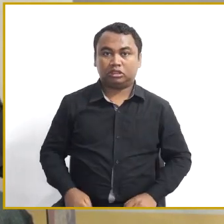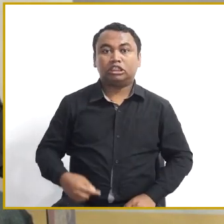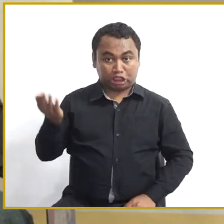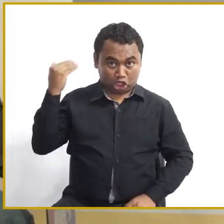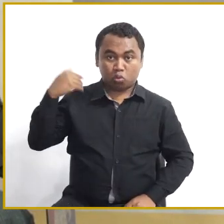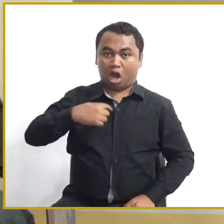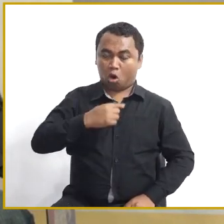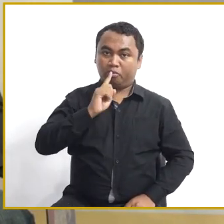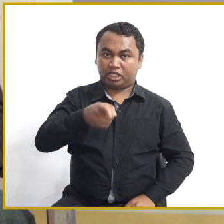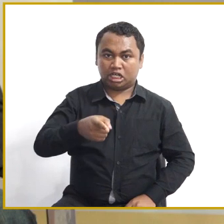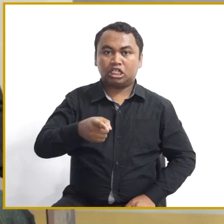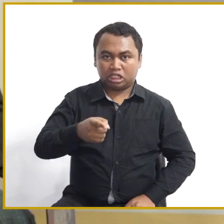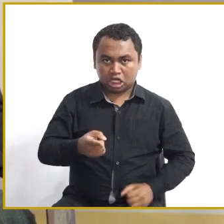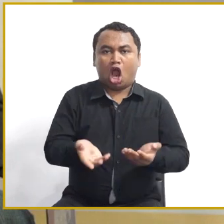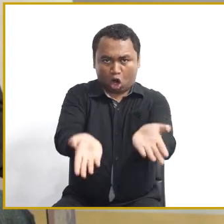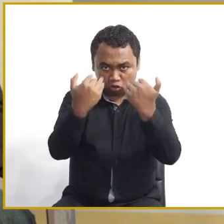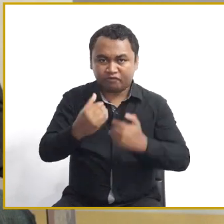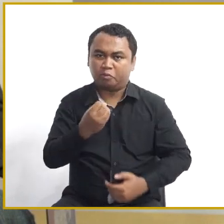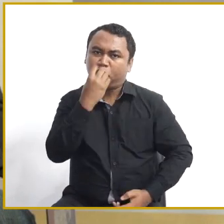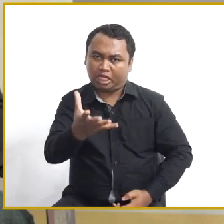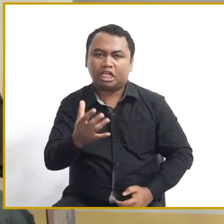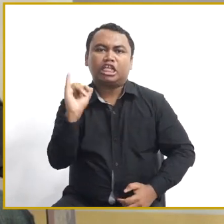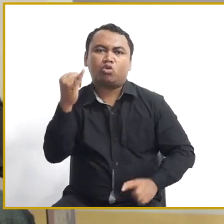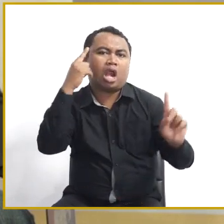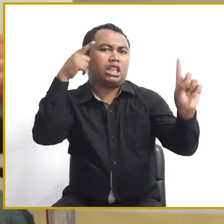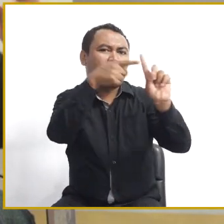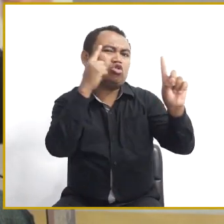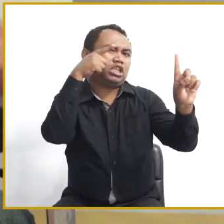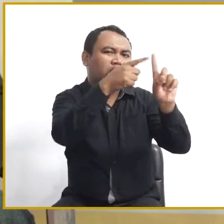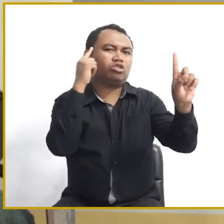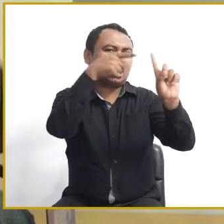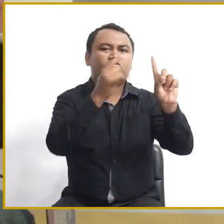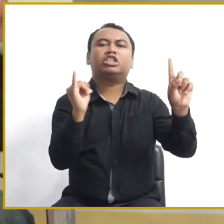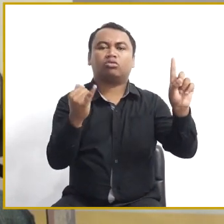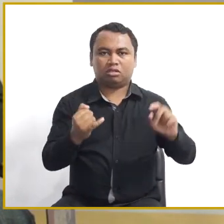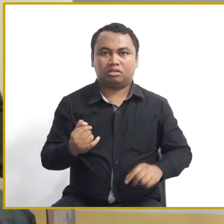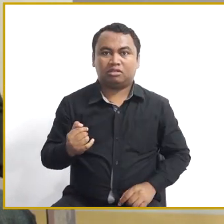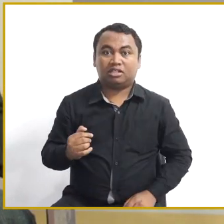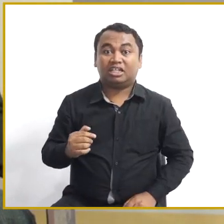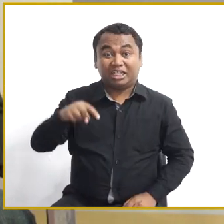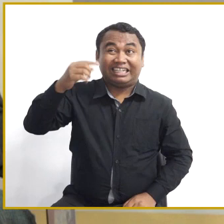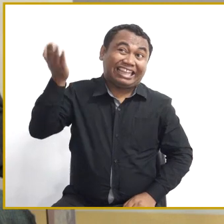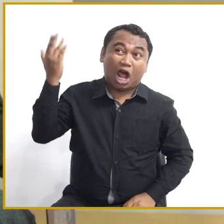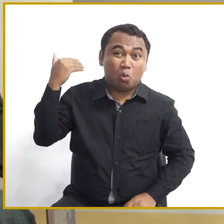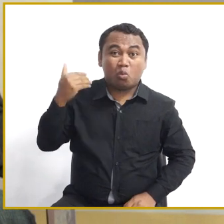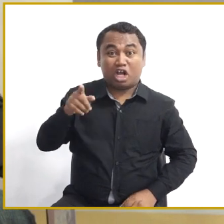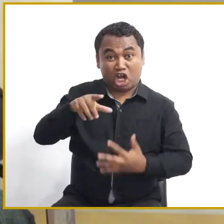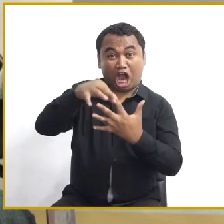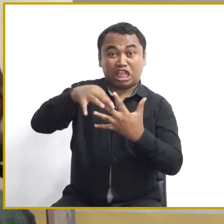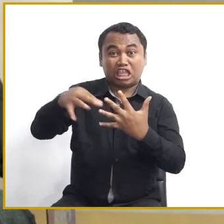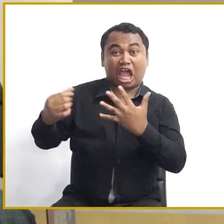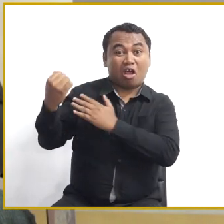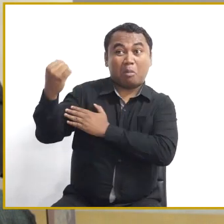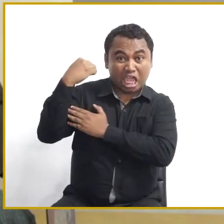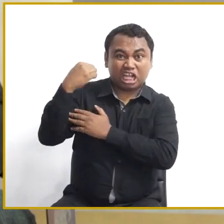atao anatin'izay le hoe mamoaka ny vino zao nge vao manomboka misy mamoaka vino reo mle lazaina hoe candidat vavety fa